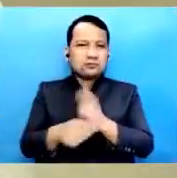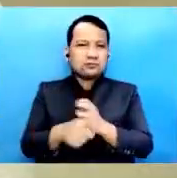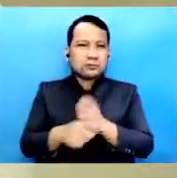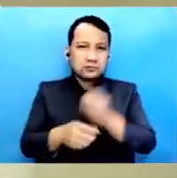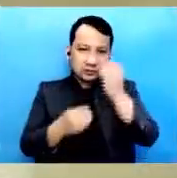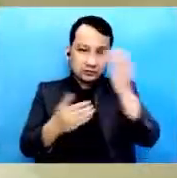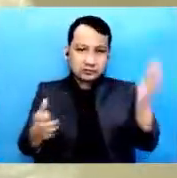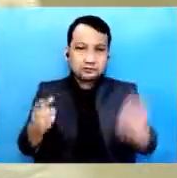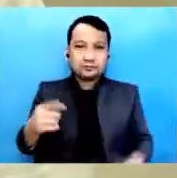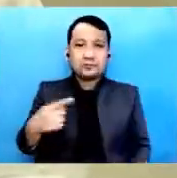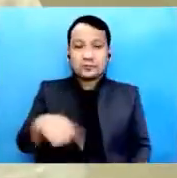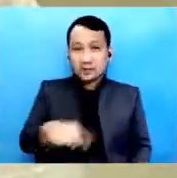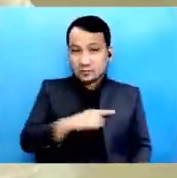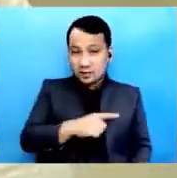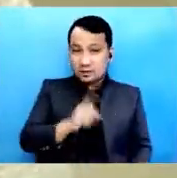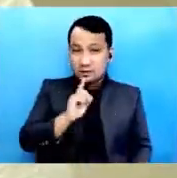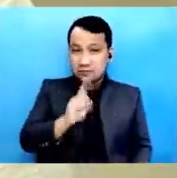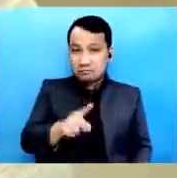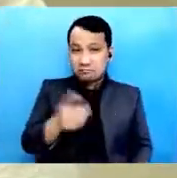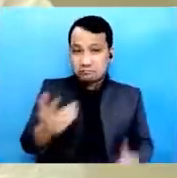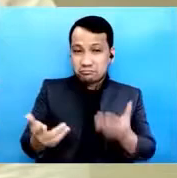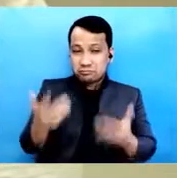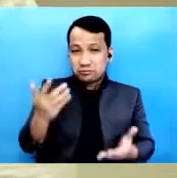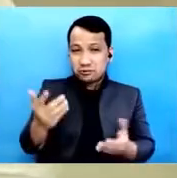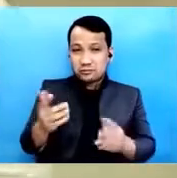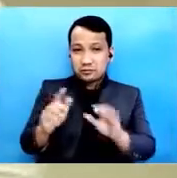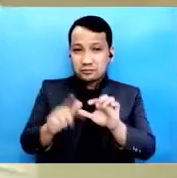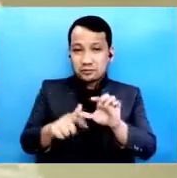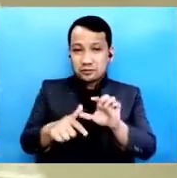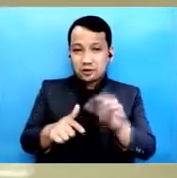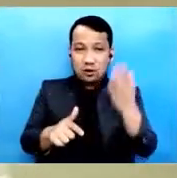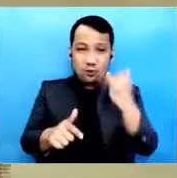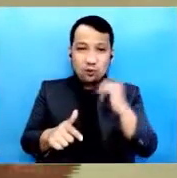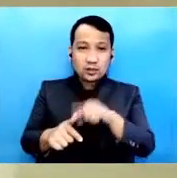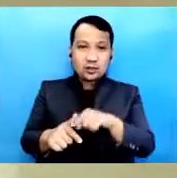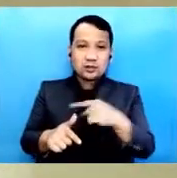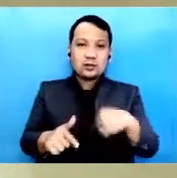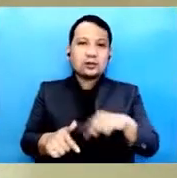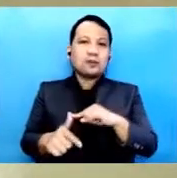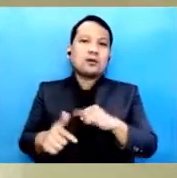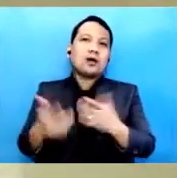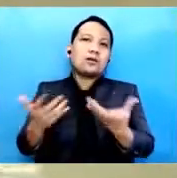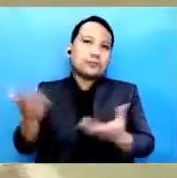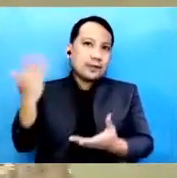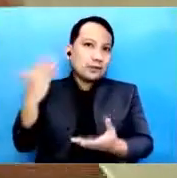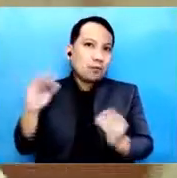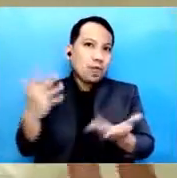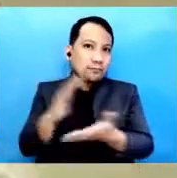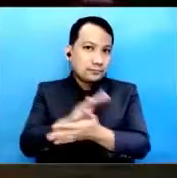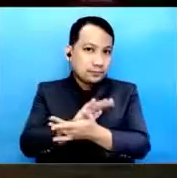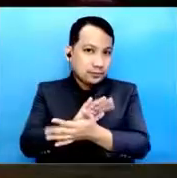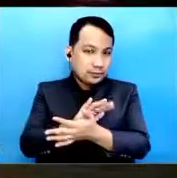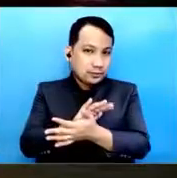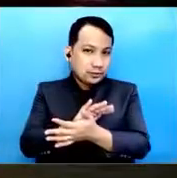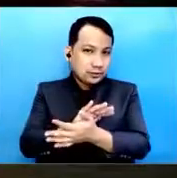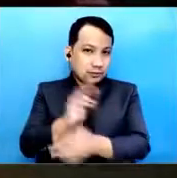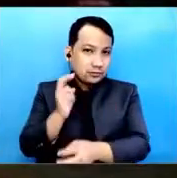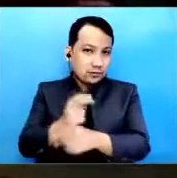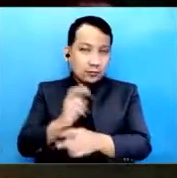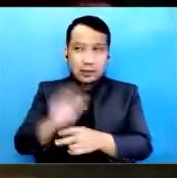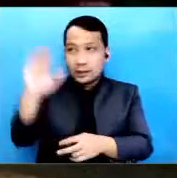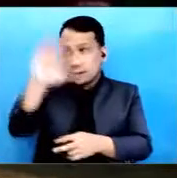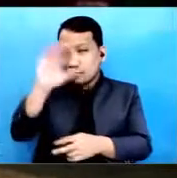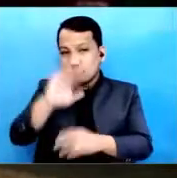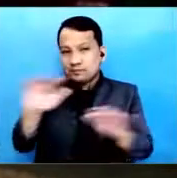mga kasama po namin ng mga persons with disabilities kasi syempre nung wala pa pong pandemic, nahihirapan na silang maghanap ng trabaho.